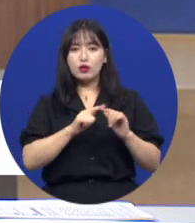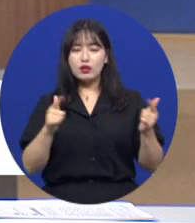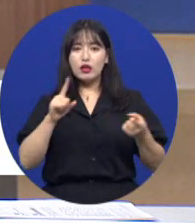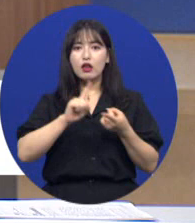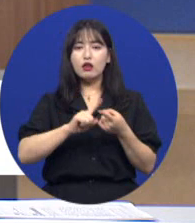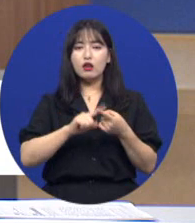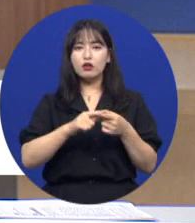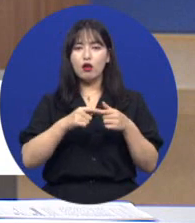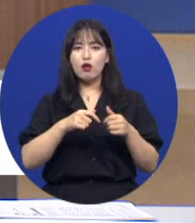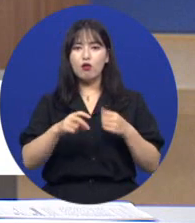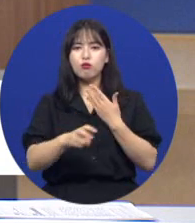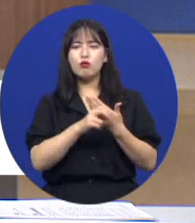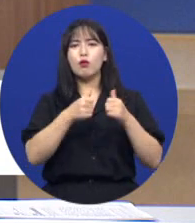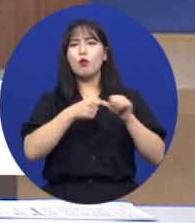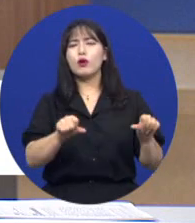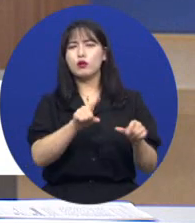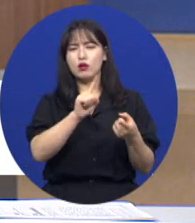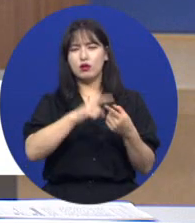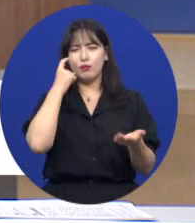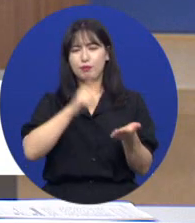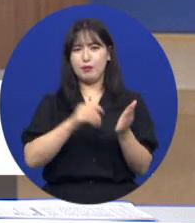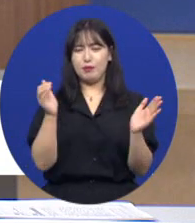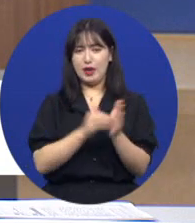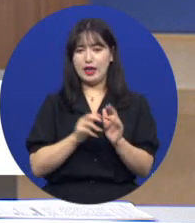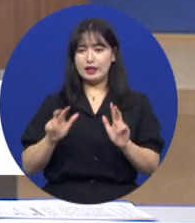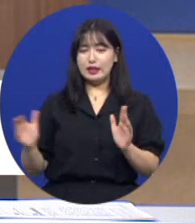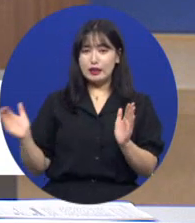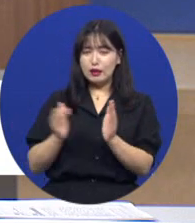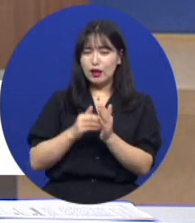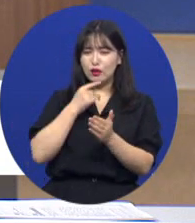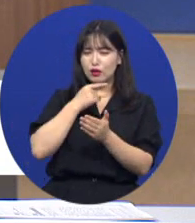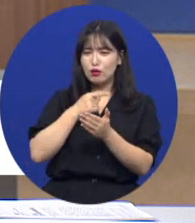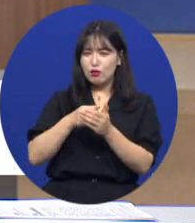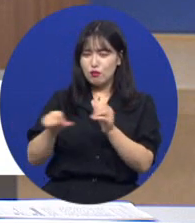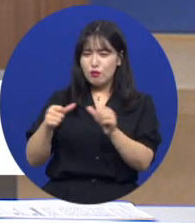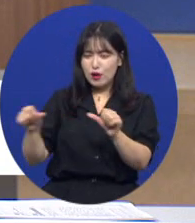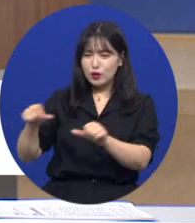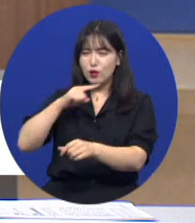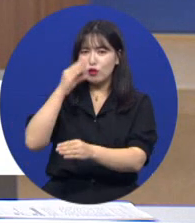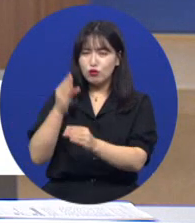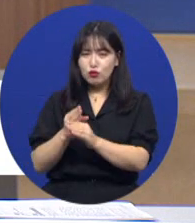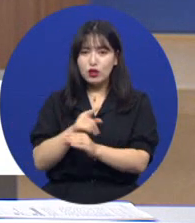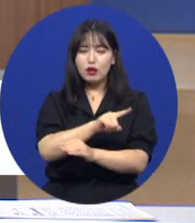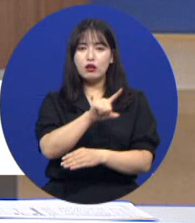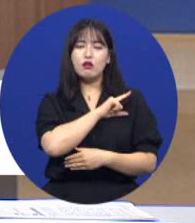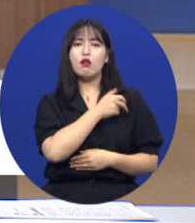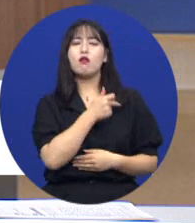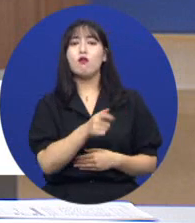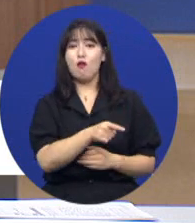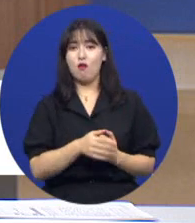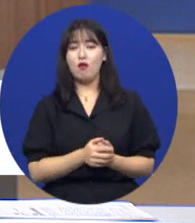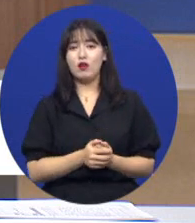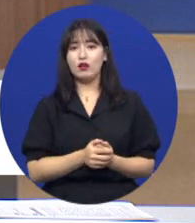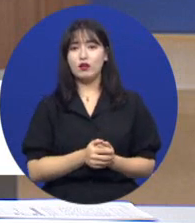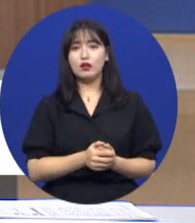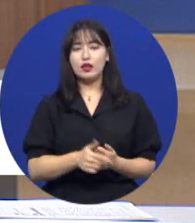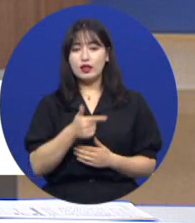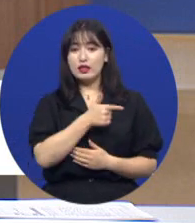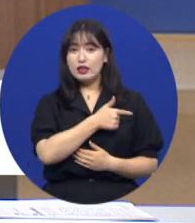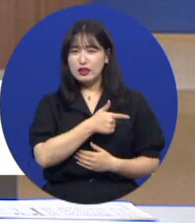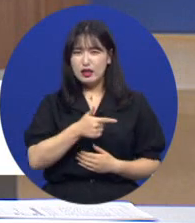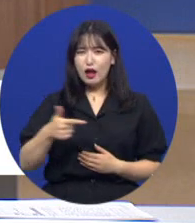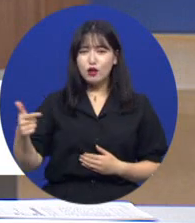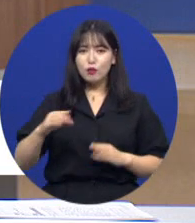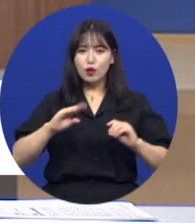구속됐습니다 그동안 제주에서 적발된 2g 무단 훼손 사건 가운데 가장 큰 규모인 되요 아이들은 대규모로